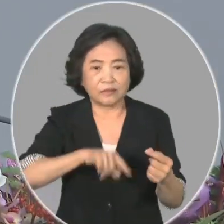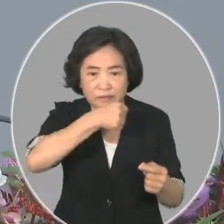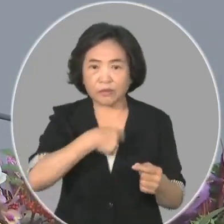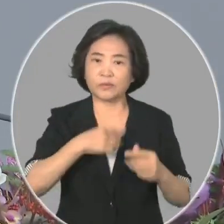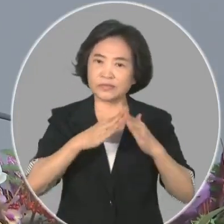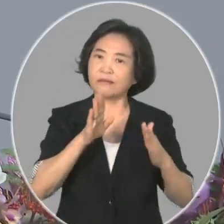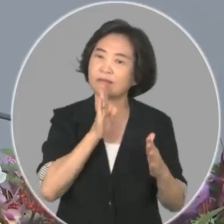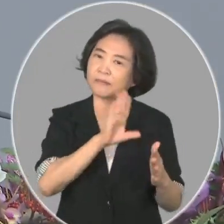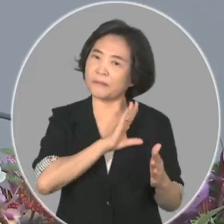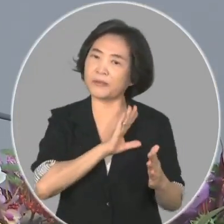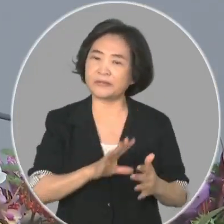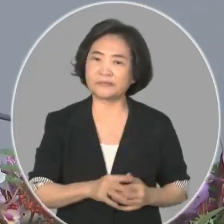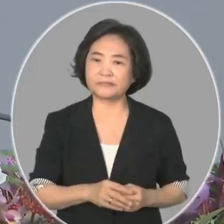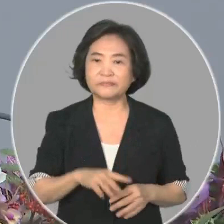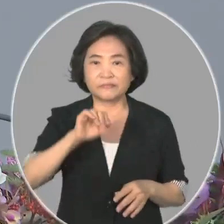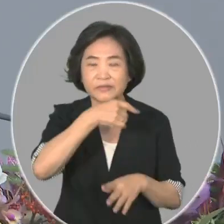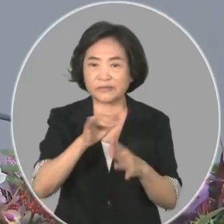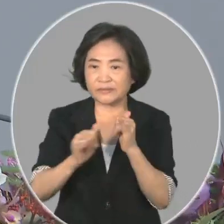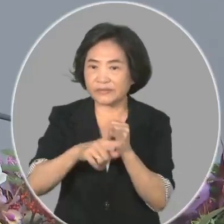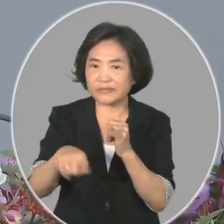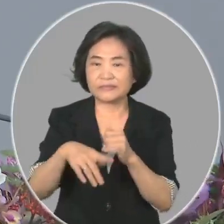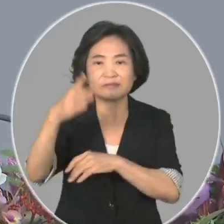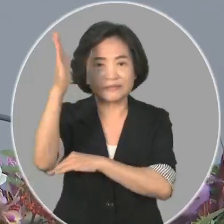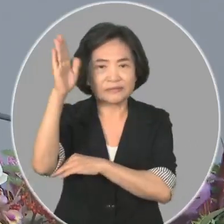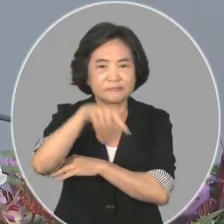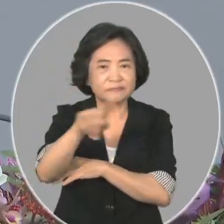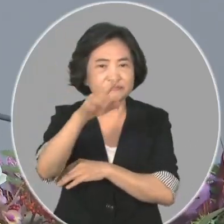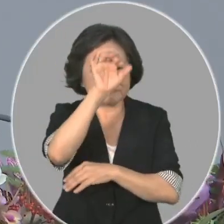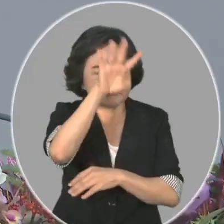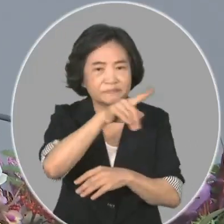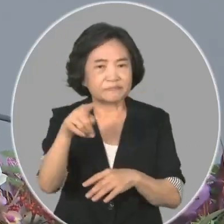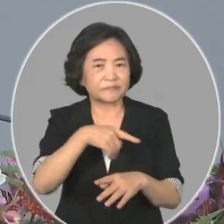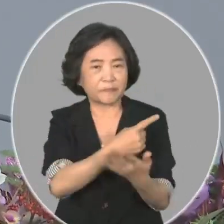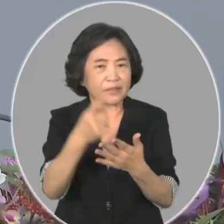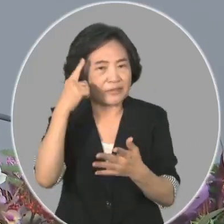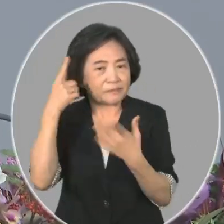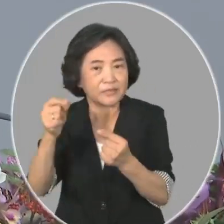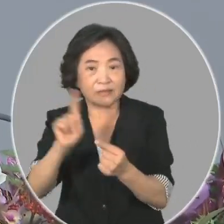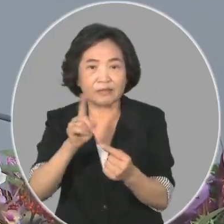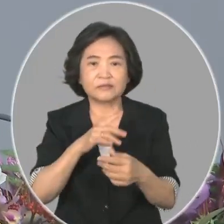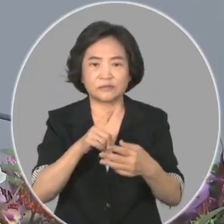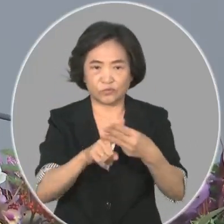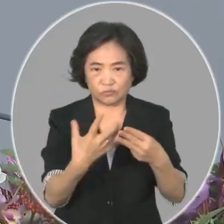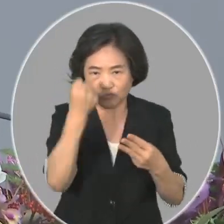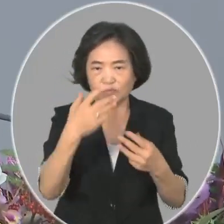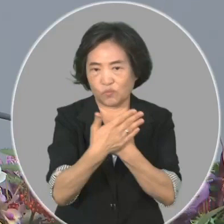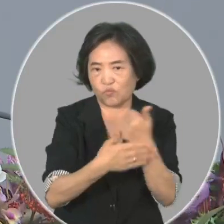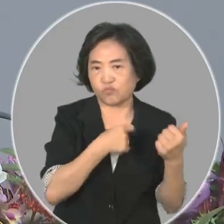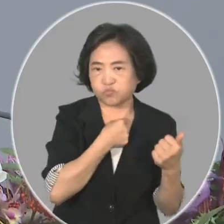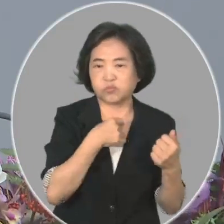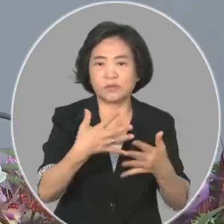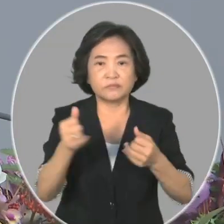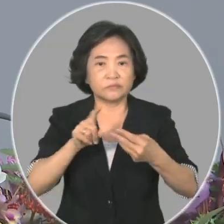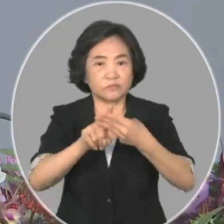台湾人民和朝野政党的最大的共识， 就是捍卫主权以及我们民